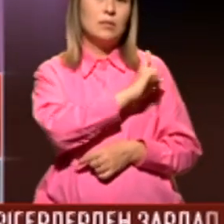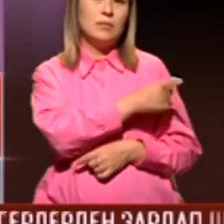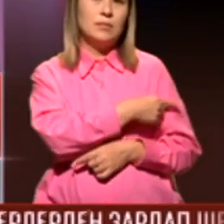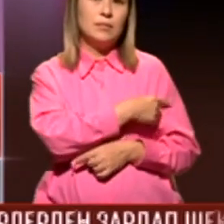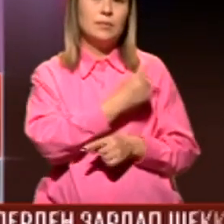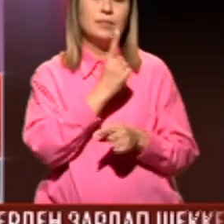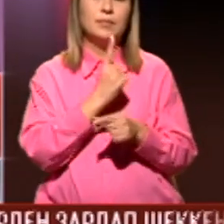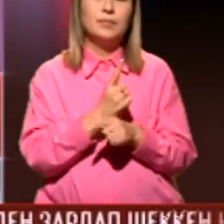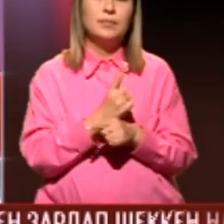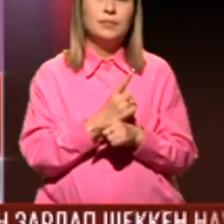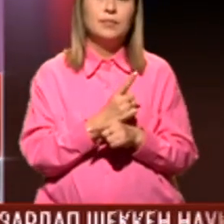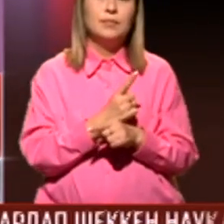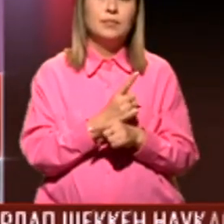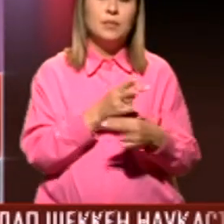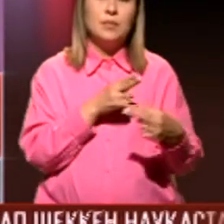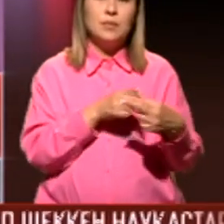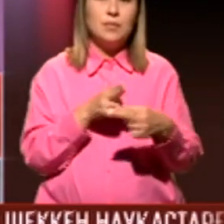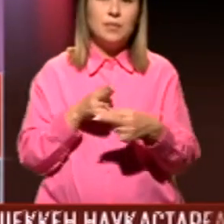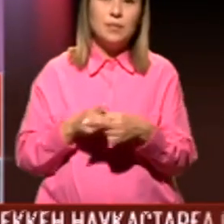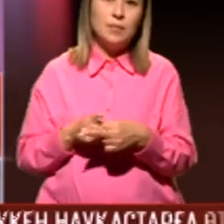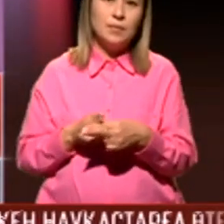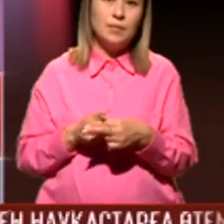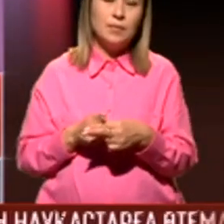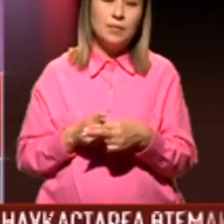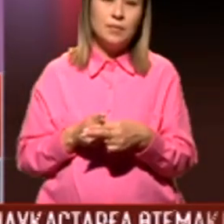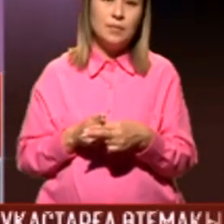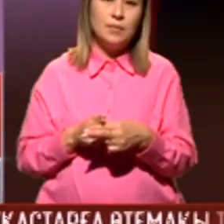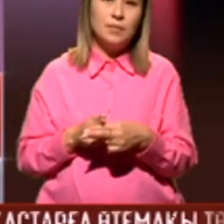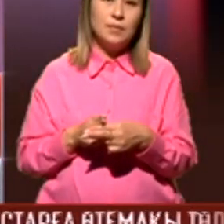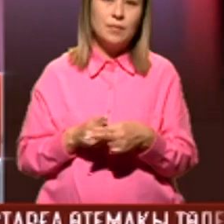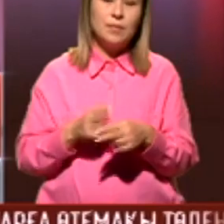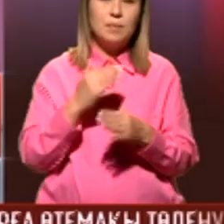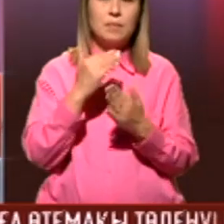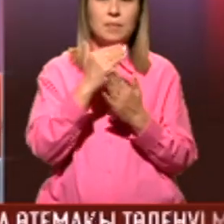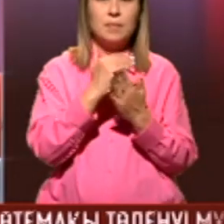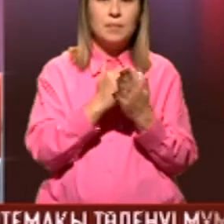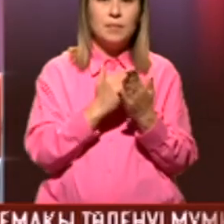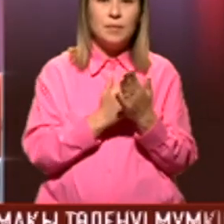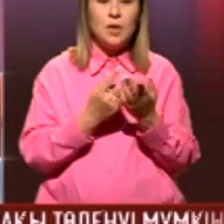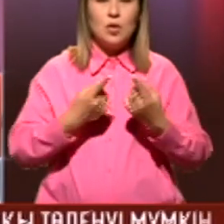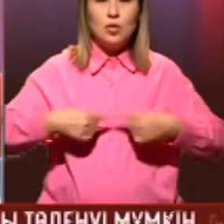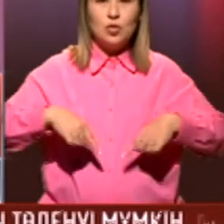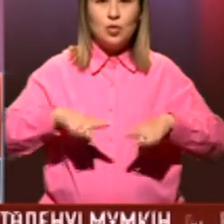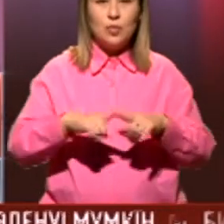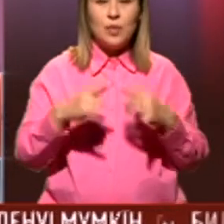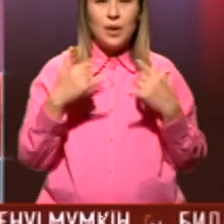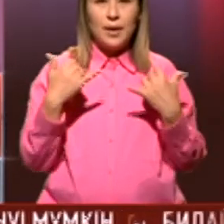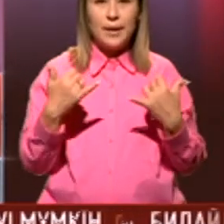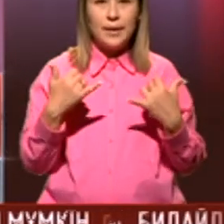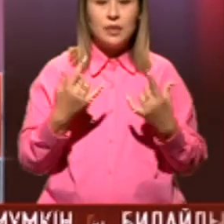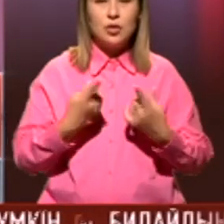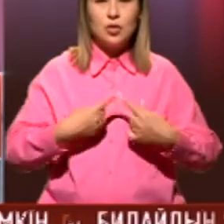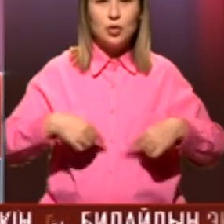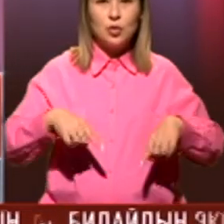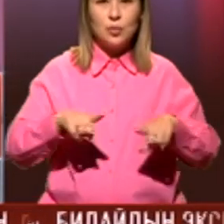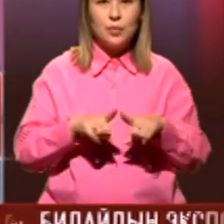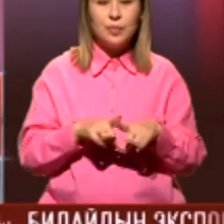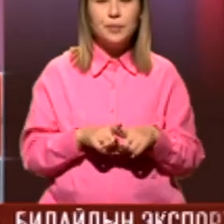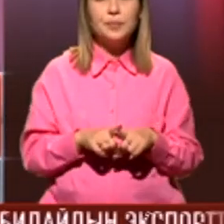кетпеуіне, соларға тосқауыл қоюға соған бағытталған ұйым. Енді қазір ол ұйымның